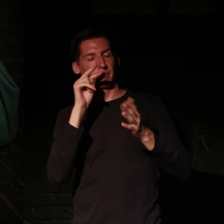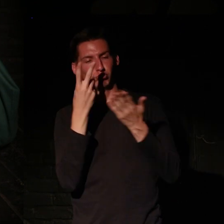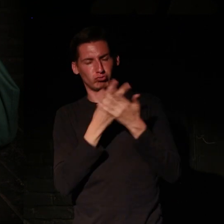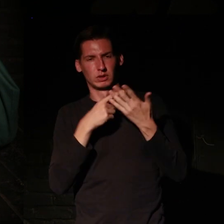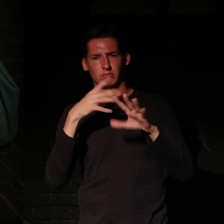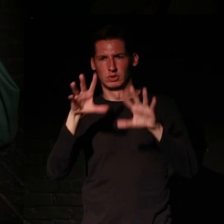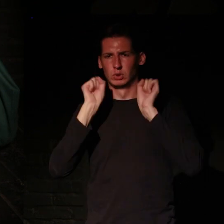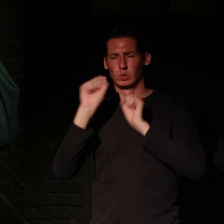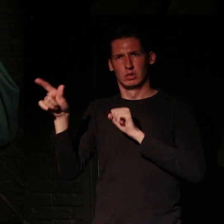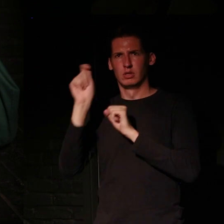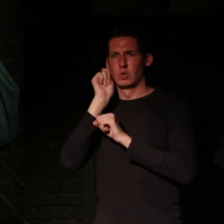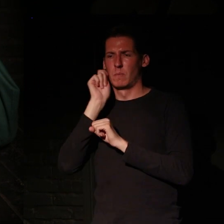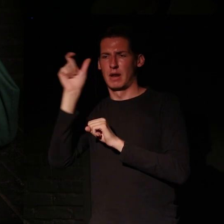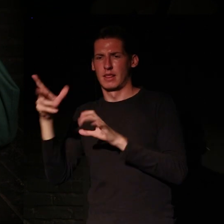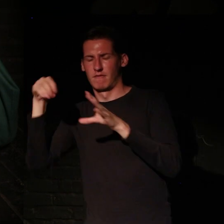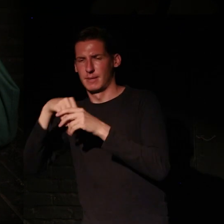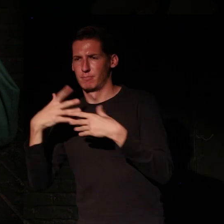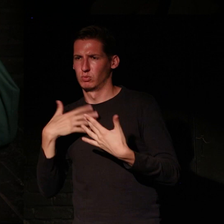Marii Magdalenie.